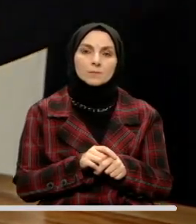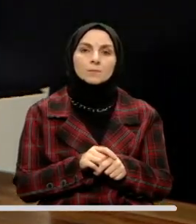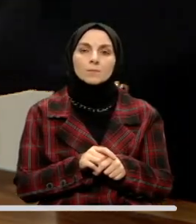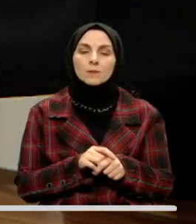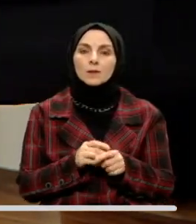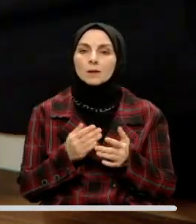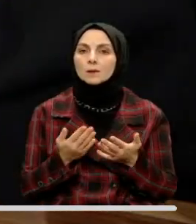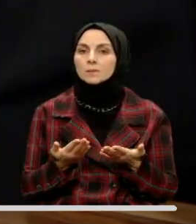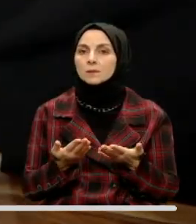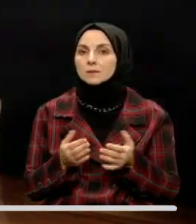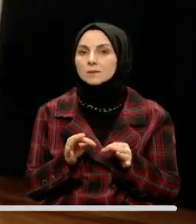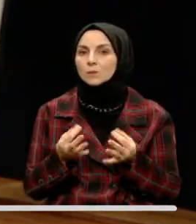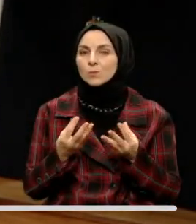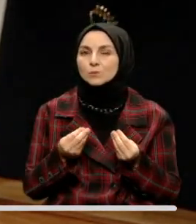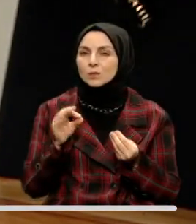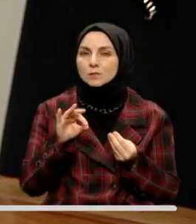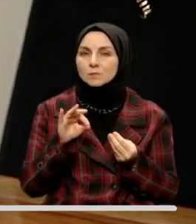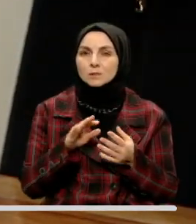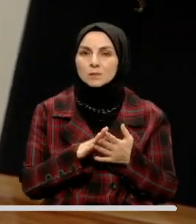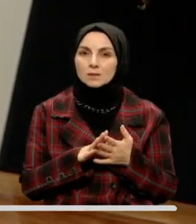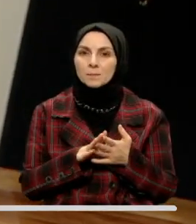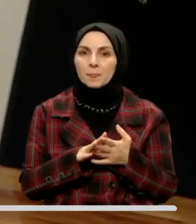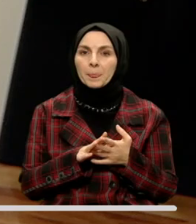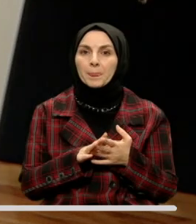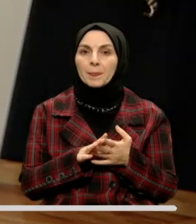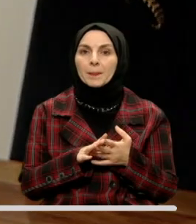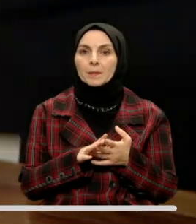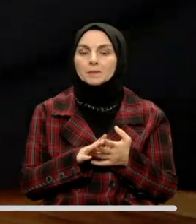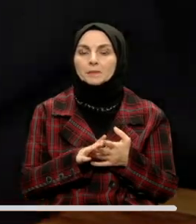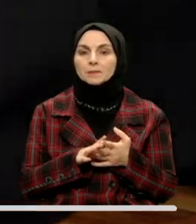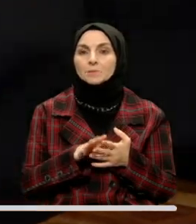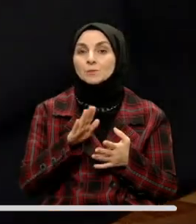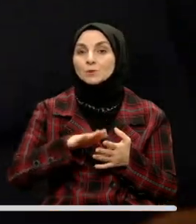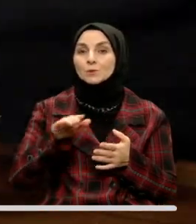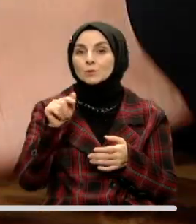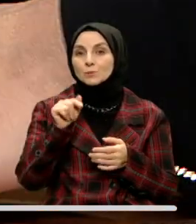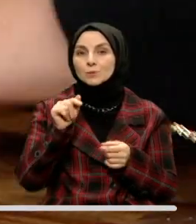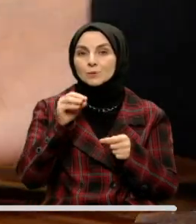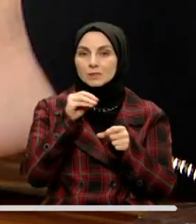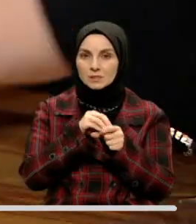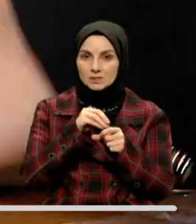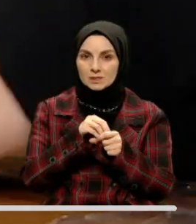Evet, ne olacak şimdi? Şimdi bu bir duyu çalışması. Çocuk bunun içerisinde